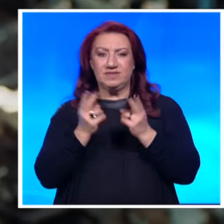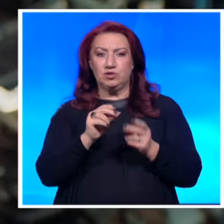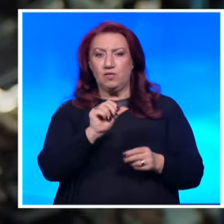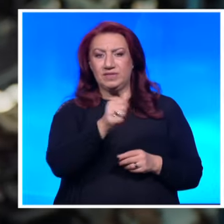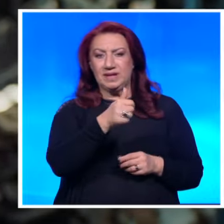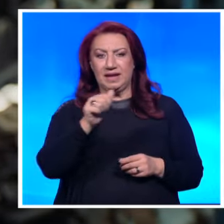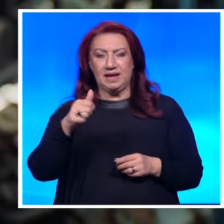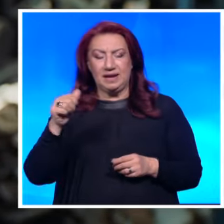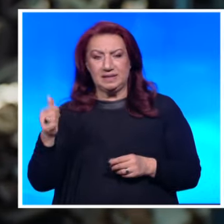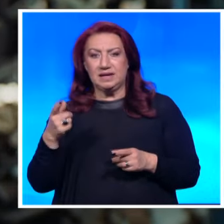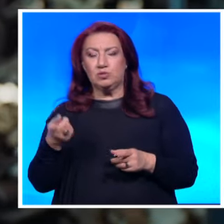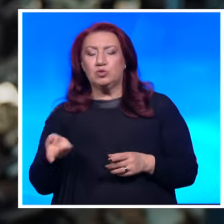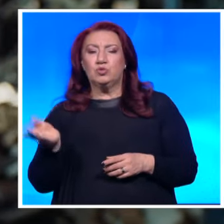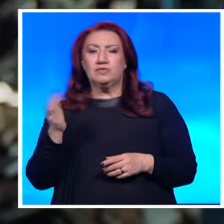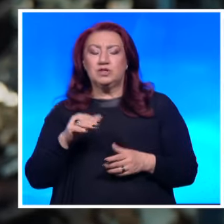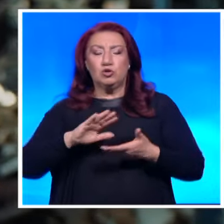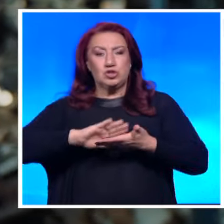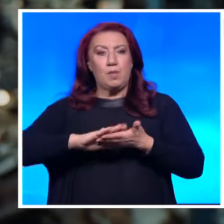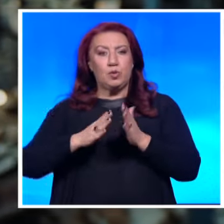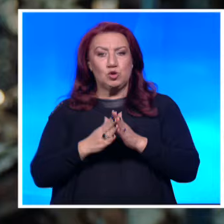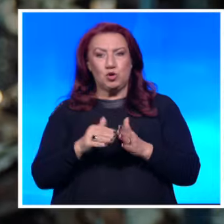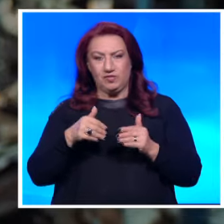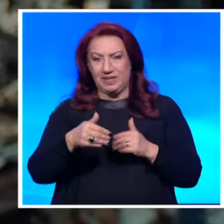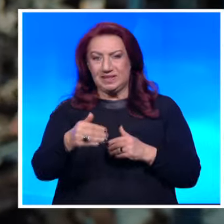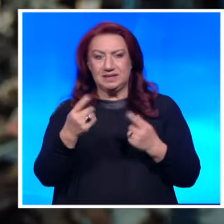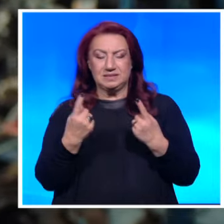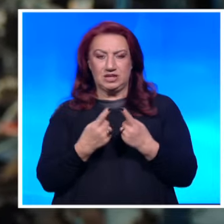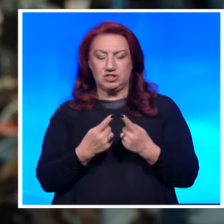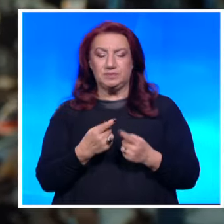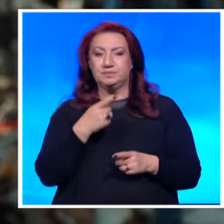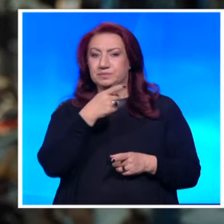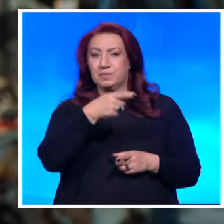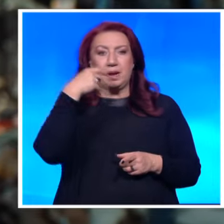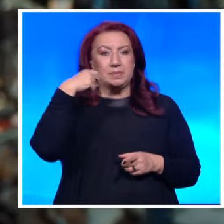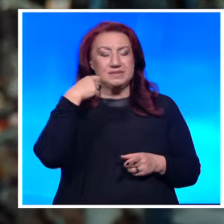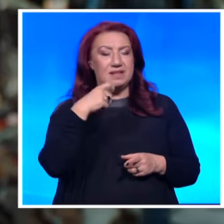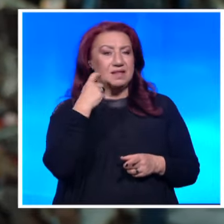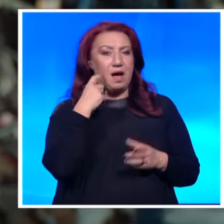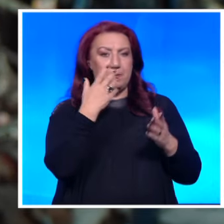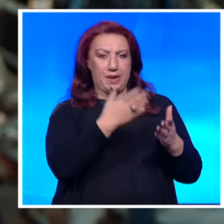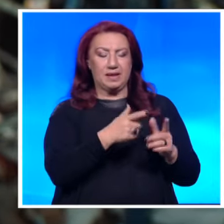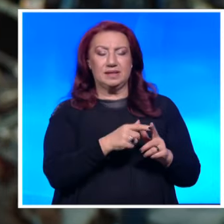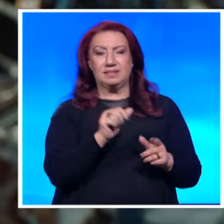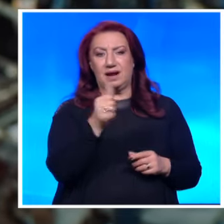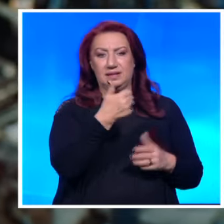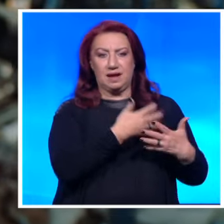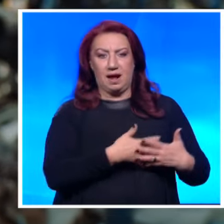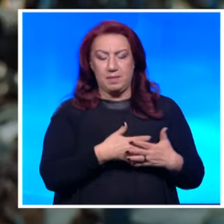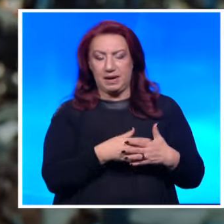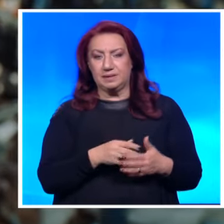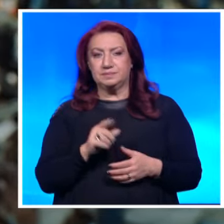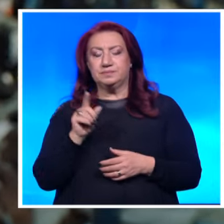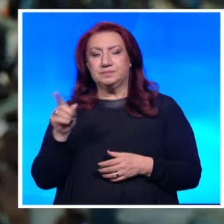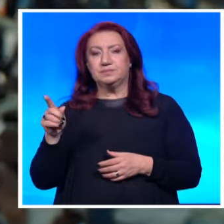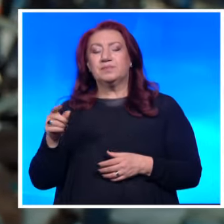глобалните усилия по подготовката на тази среща към президента байдън лидера на съединените щати и към президента